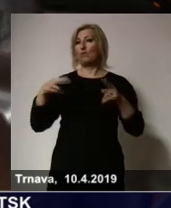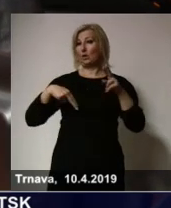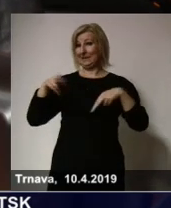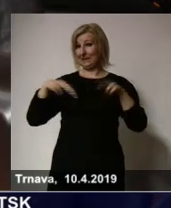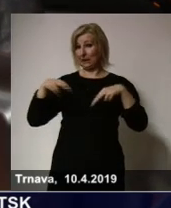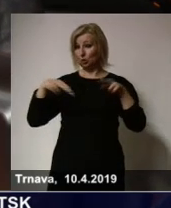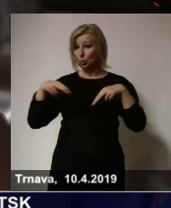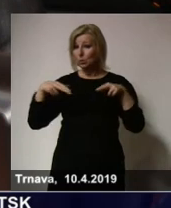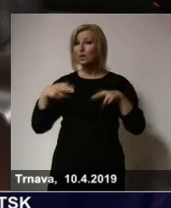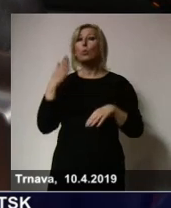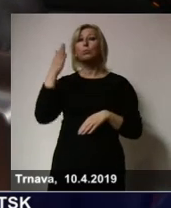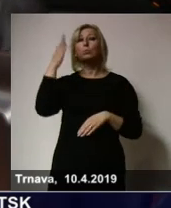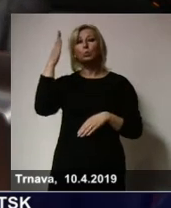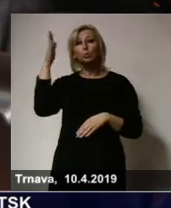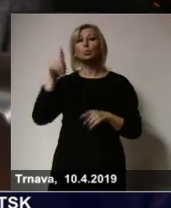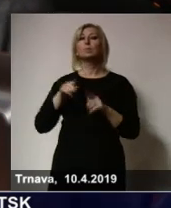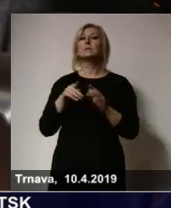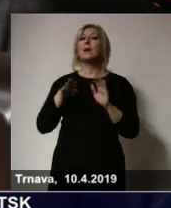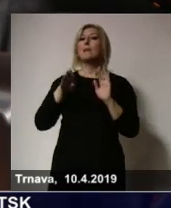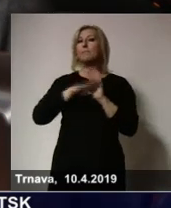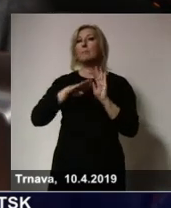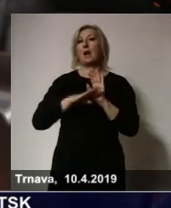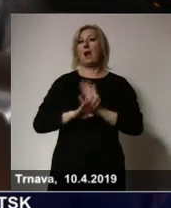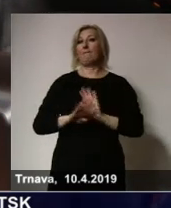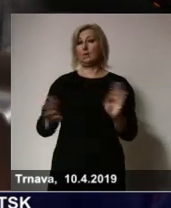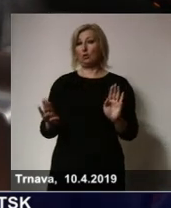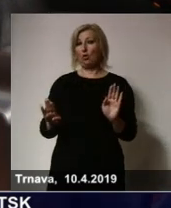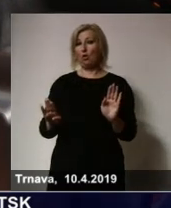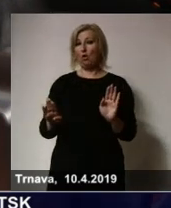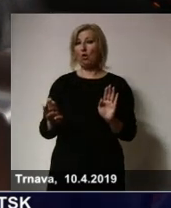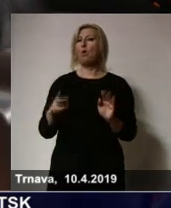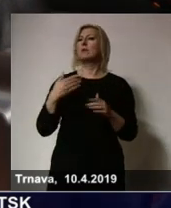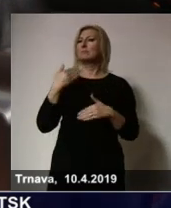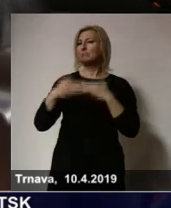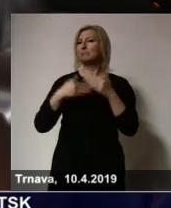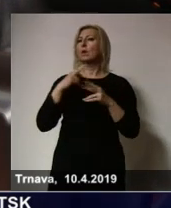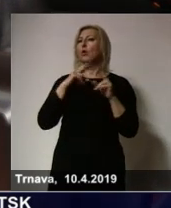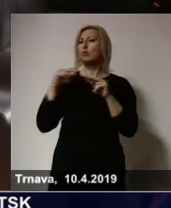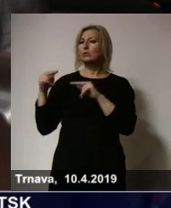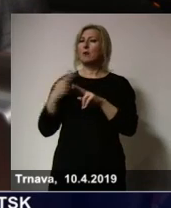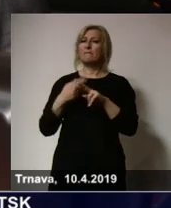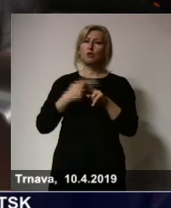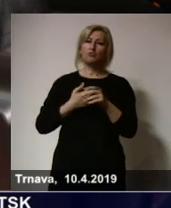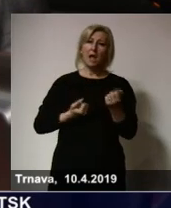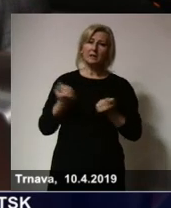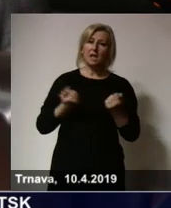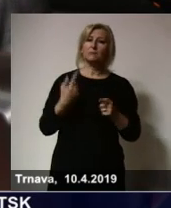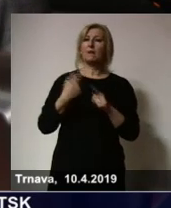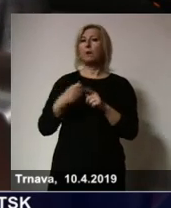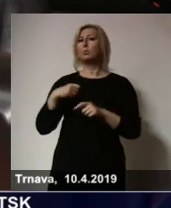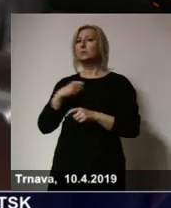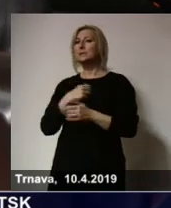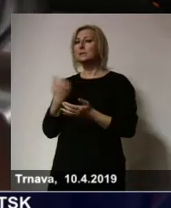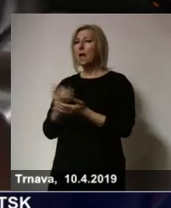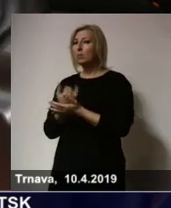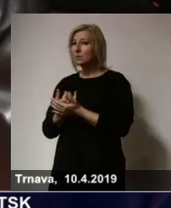sa baví alebo rozpráva na úrovni štátnej správy, ale aj na úrovni teda samosprávy, a to je,